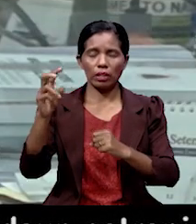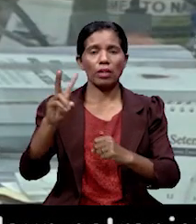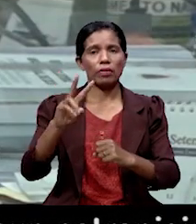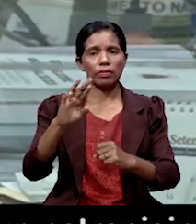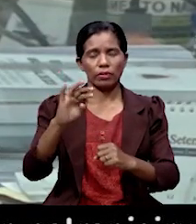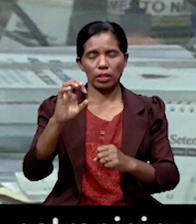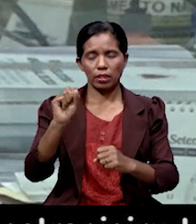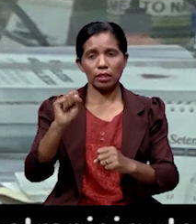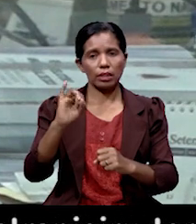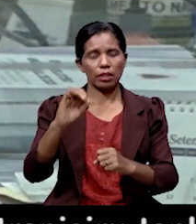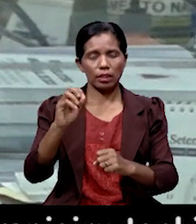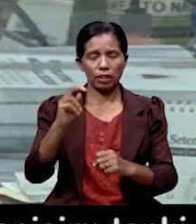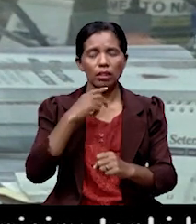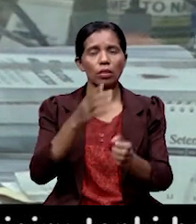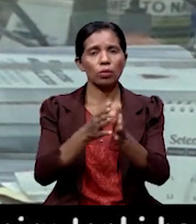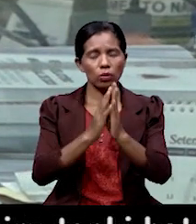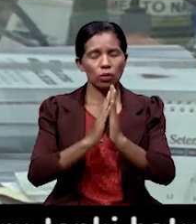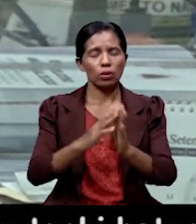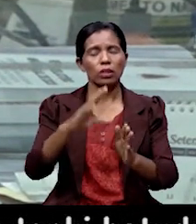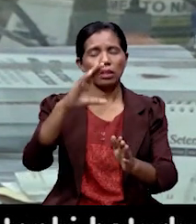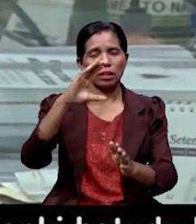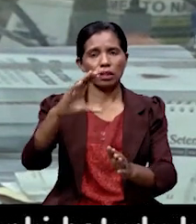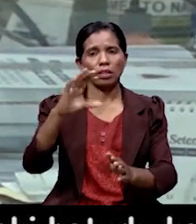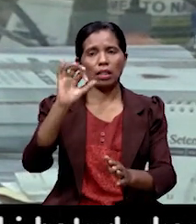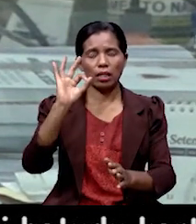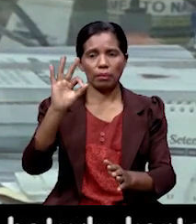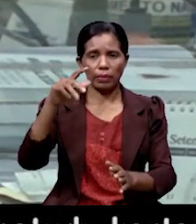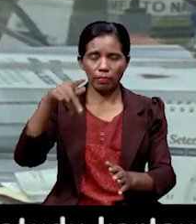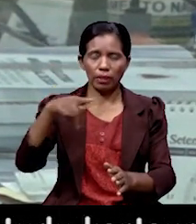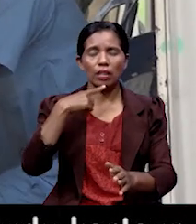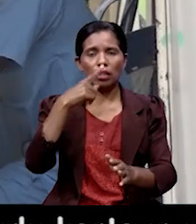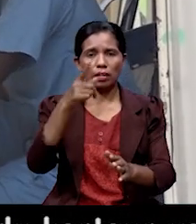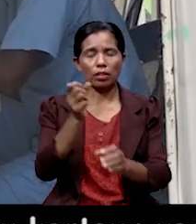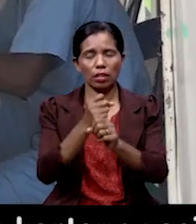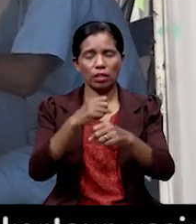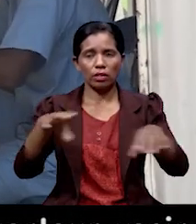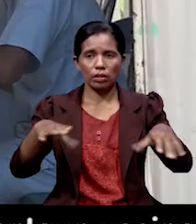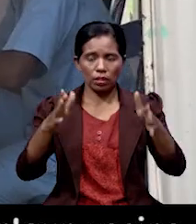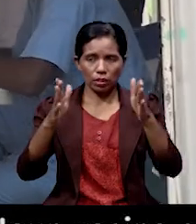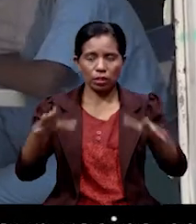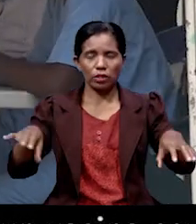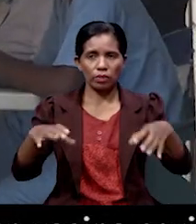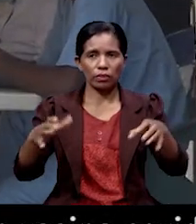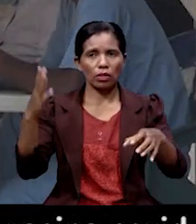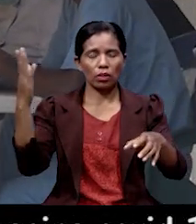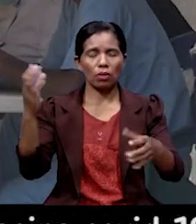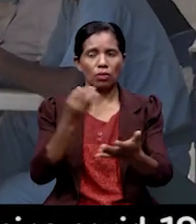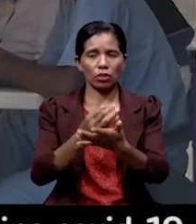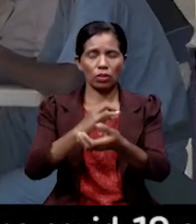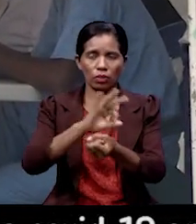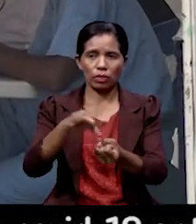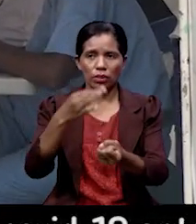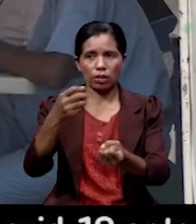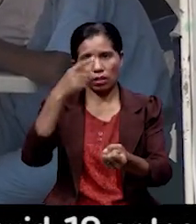exige komisan funsan publika atau hal investigasaun ba funsionaru sir nebe servisu relevante ho fundu COVID-19.